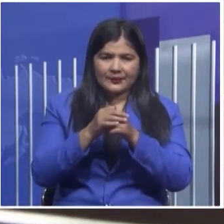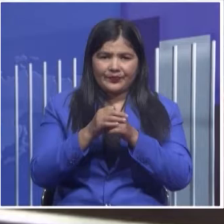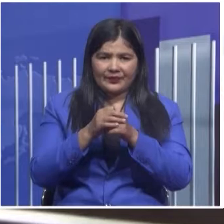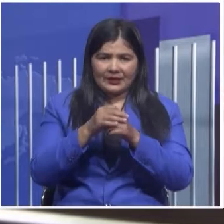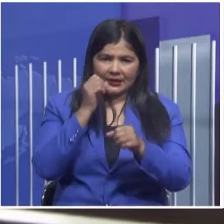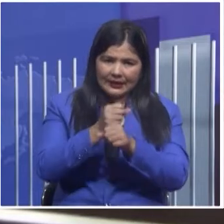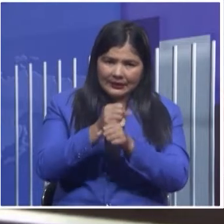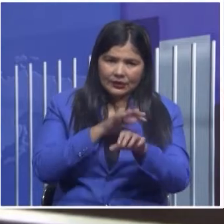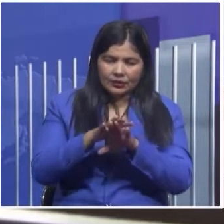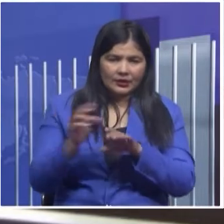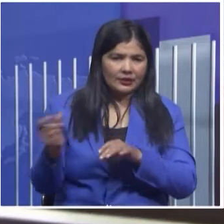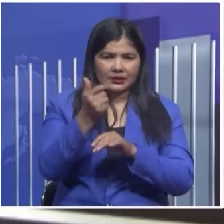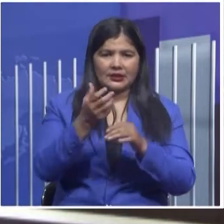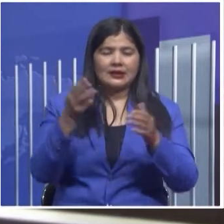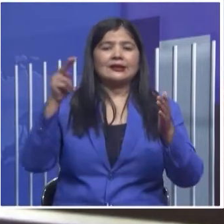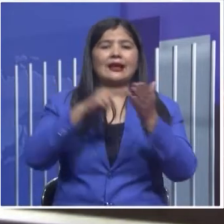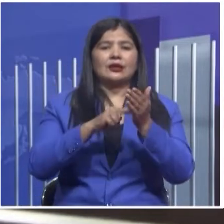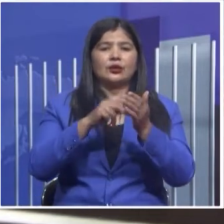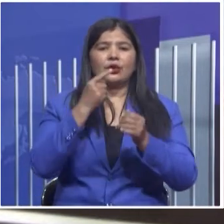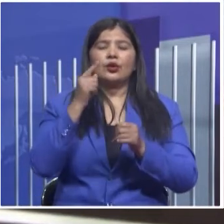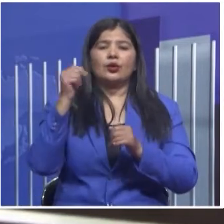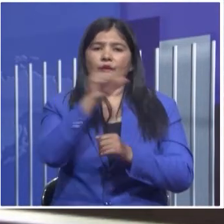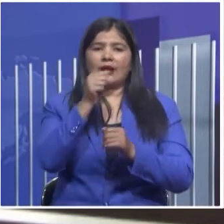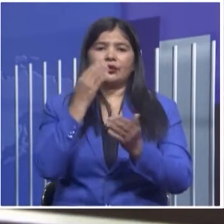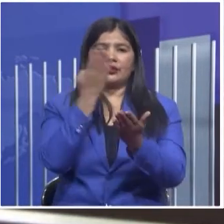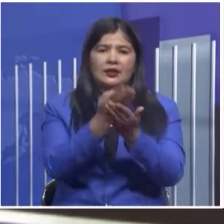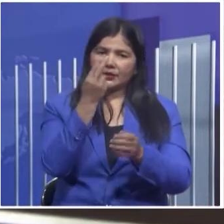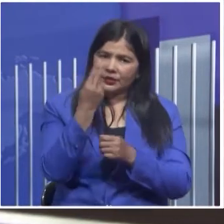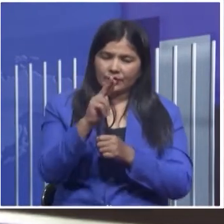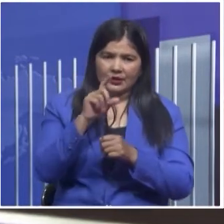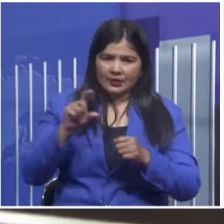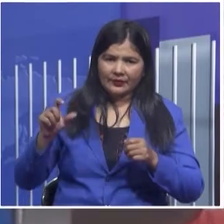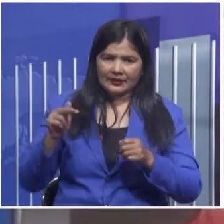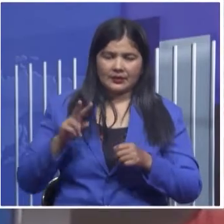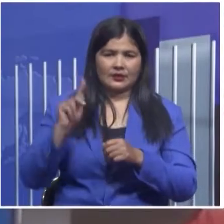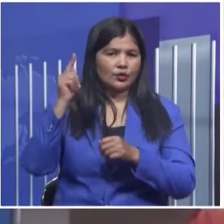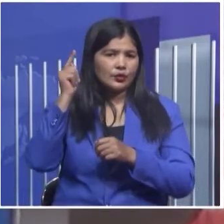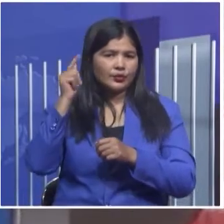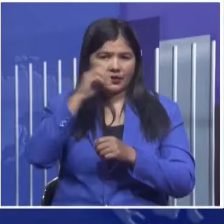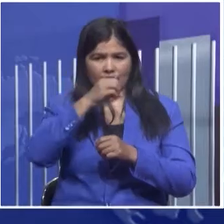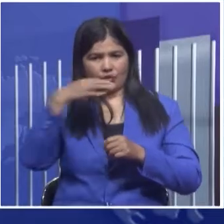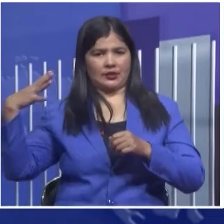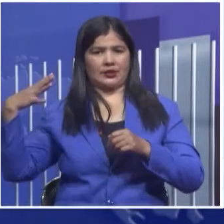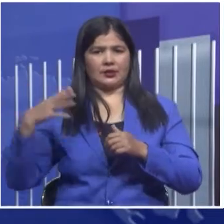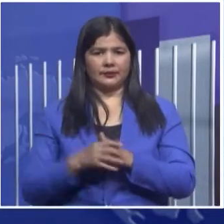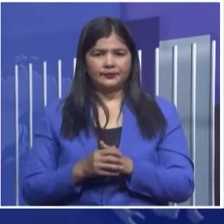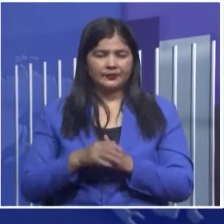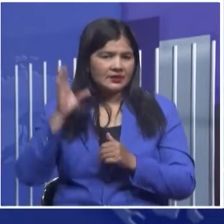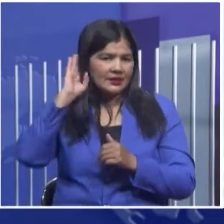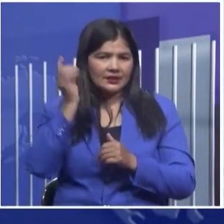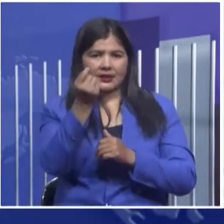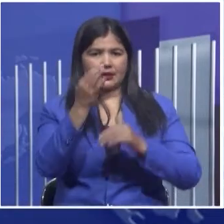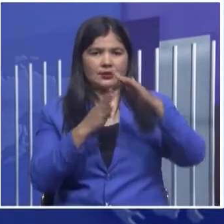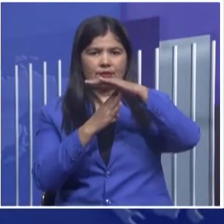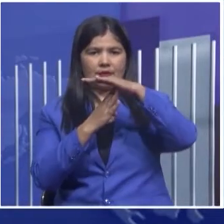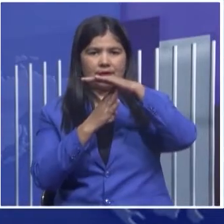लगायतका कार्यहरूले गति लिन थालेको उहाँको दावी थियो। आकाश तारा बयक, नेपाल टेलिभिजन, कोलपुर, सुर्खेत। समाचारको क्रम